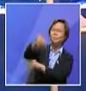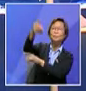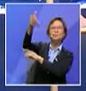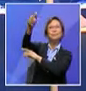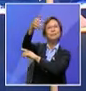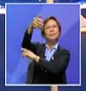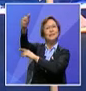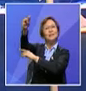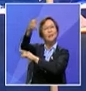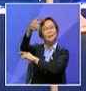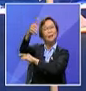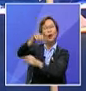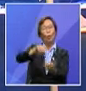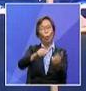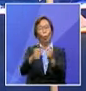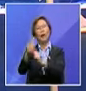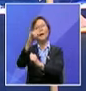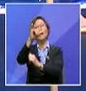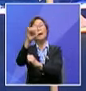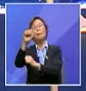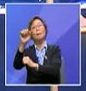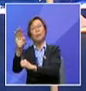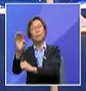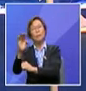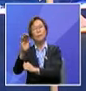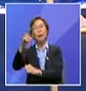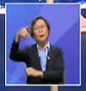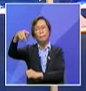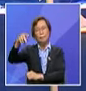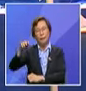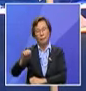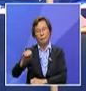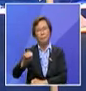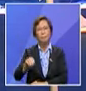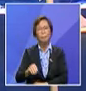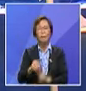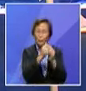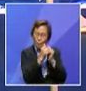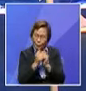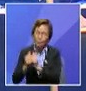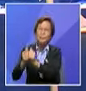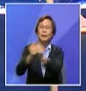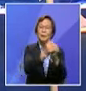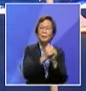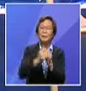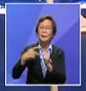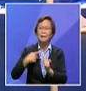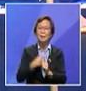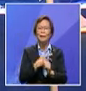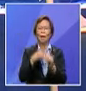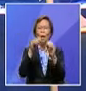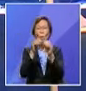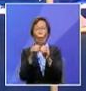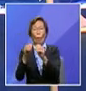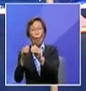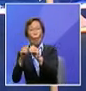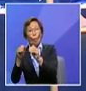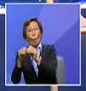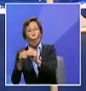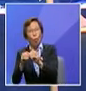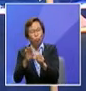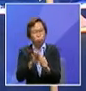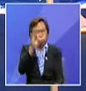Gemilang oleh Yang Amat Berhormat Perdana Menteri. Bersama-samalah kita tingkatkan semangat kebangsaan